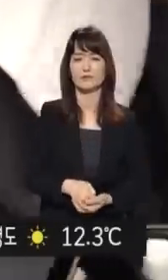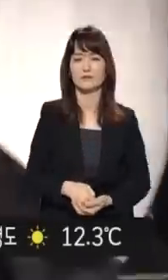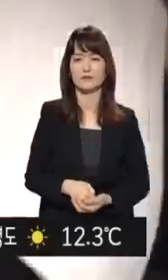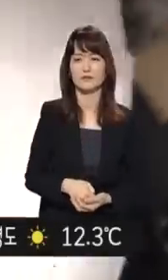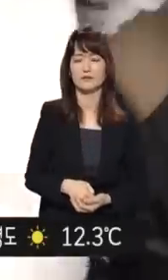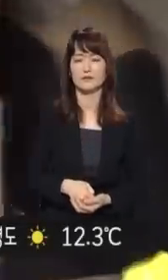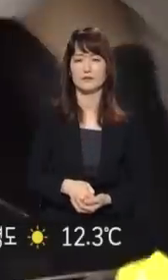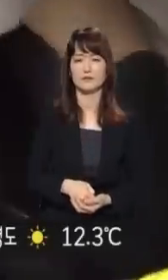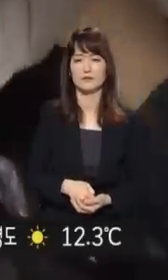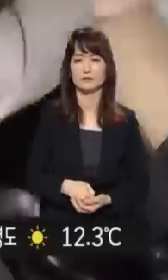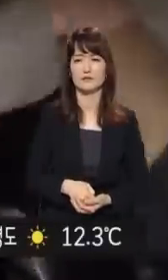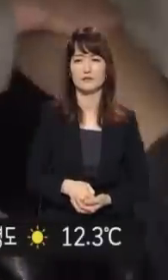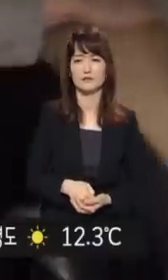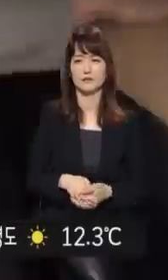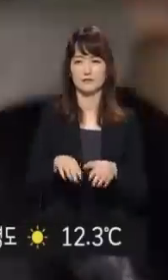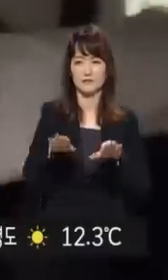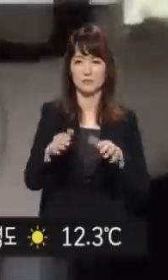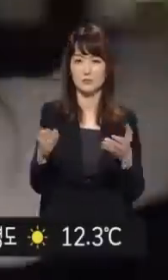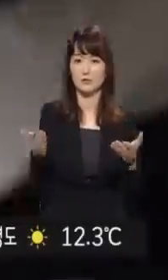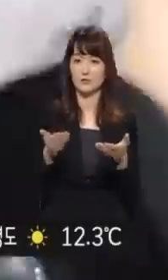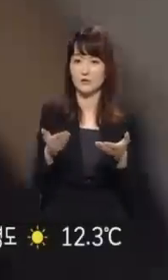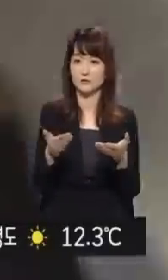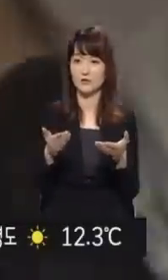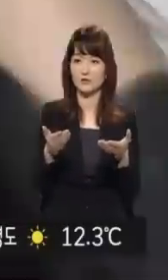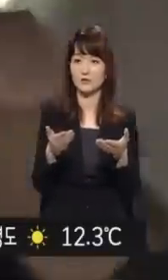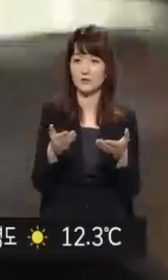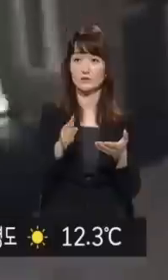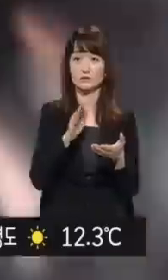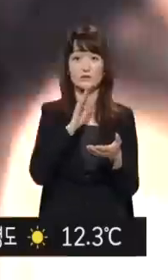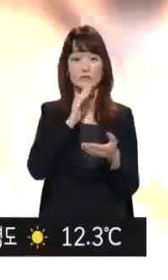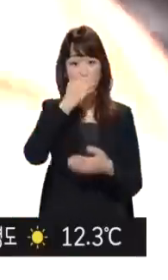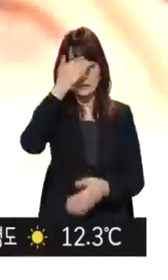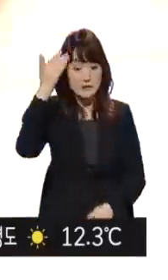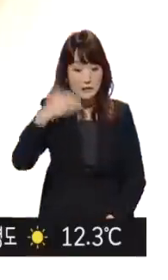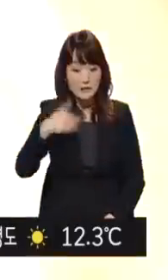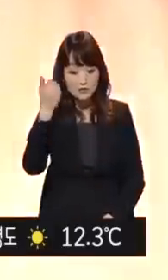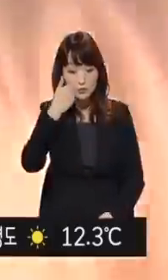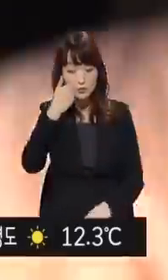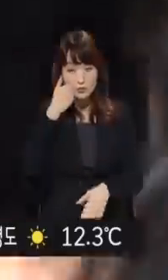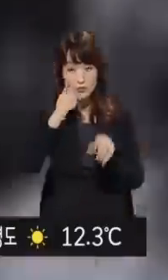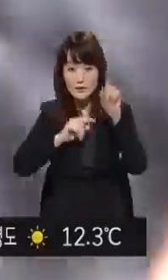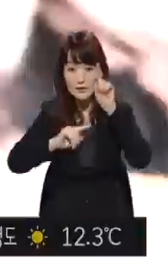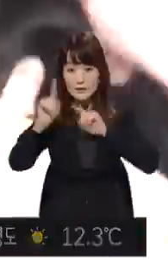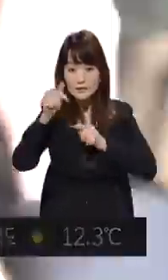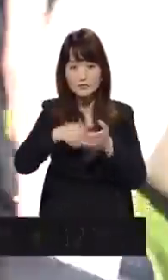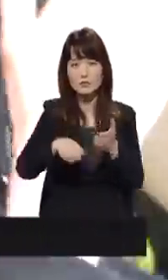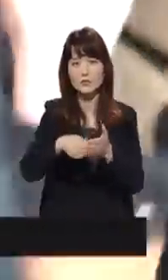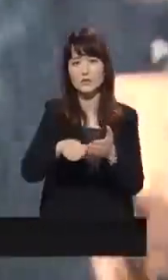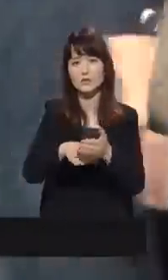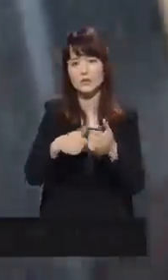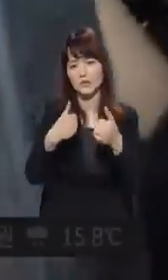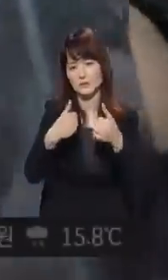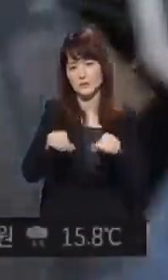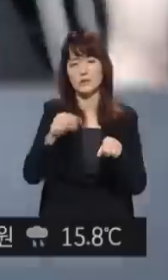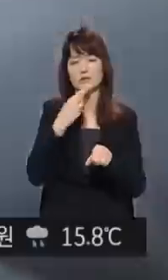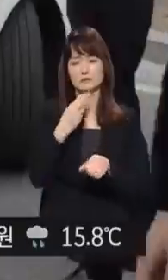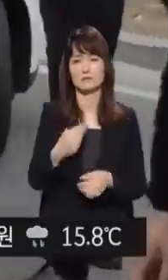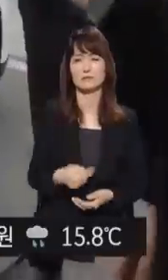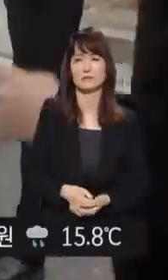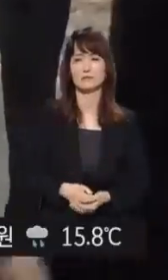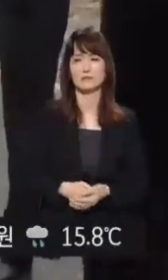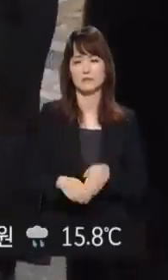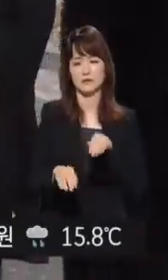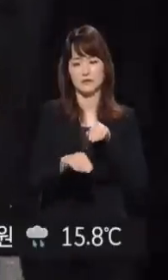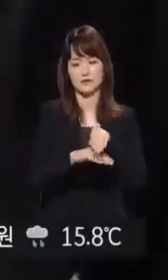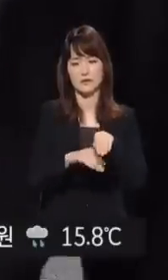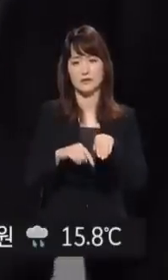있는데 그리고 이번 일로는 정말 자연스럽게도 누구도 다치거나 물건이 부서지거나 한 적이 없어요 그래도 또